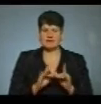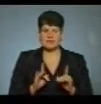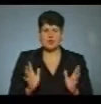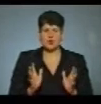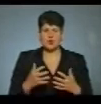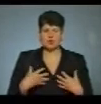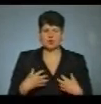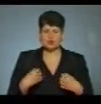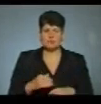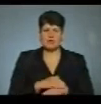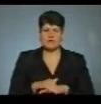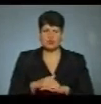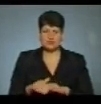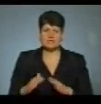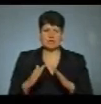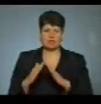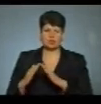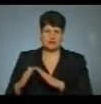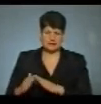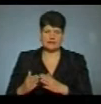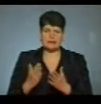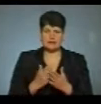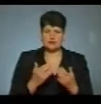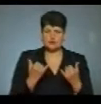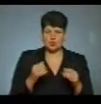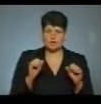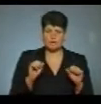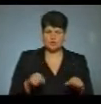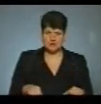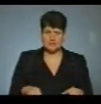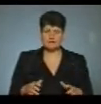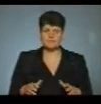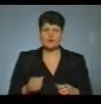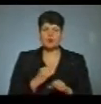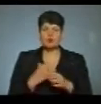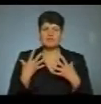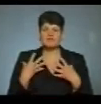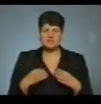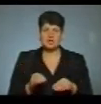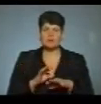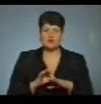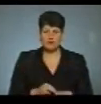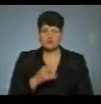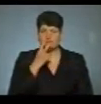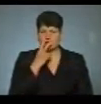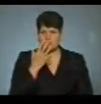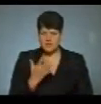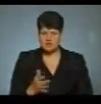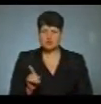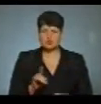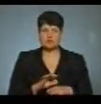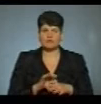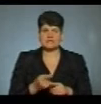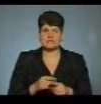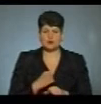здоров'я, а і на вулицях, і будинках. Тому є сьогодні можливість, воно вже робота проводиться, я думаю, ви бачите за тим, що проводиться саме